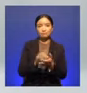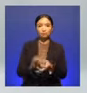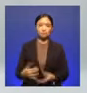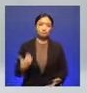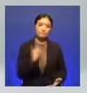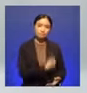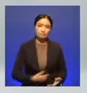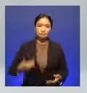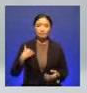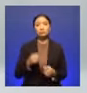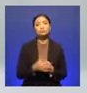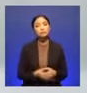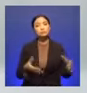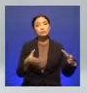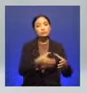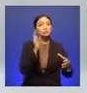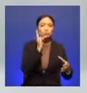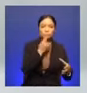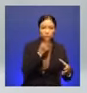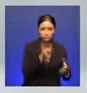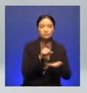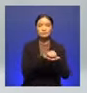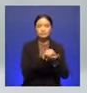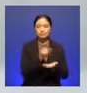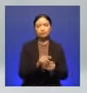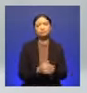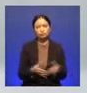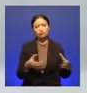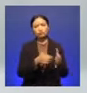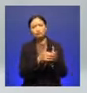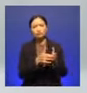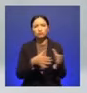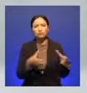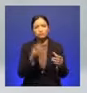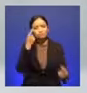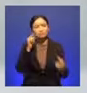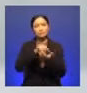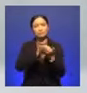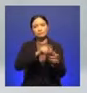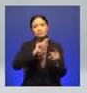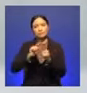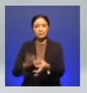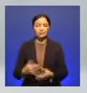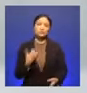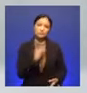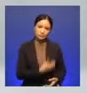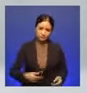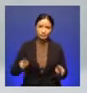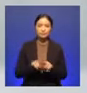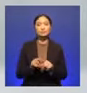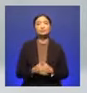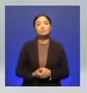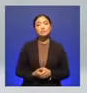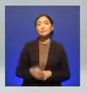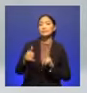าพที่พยายามขยายไปยังกลุ่มคนหูหนวกซึ่งมีความเปราะบางในการเข้าถึงบริการสุขภาพนะคะจึงอยากส